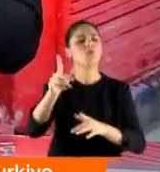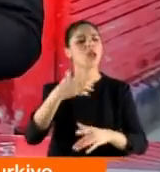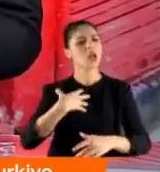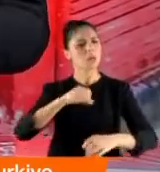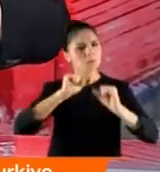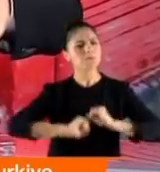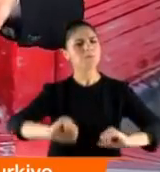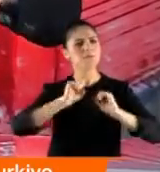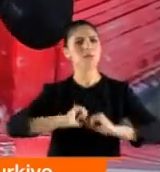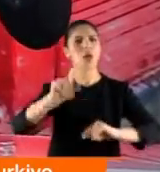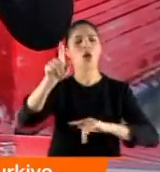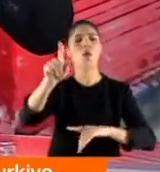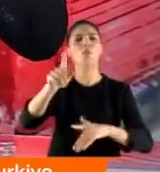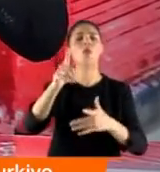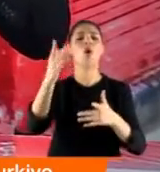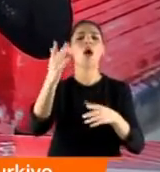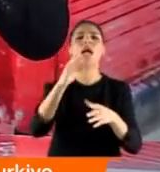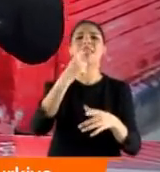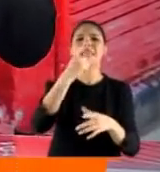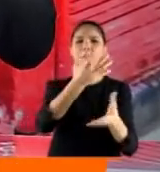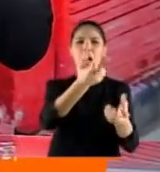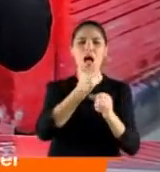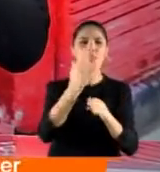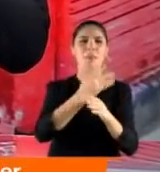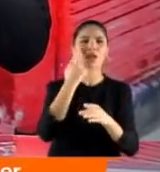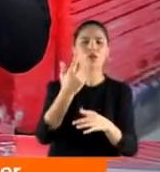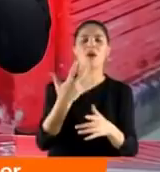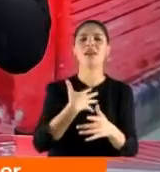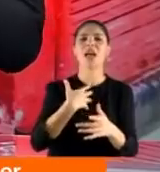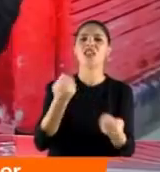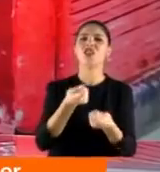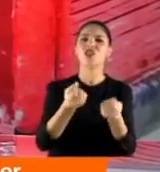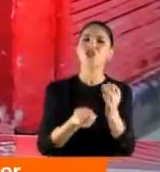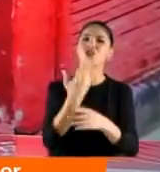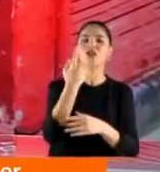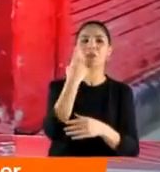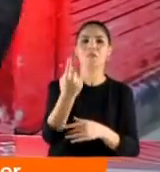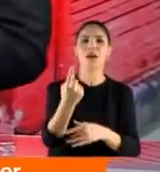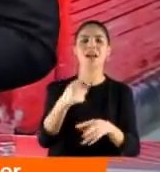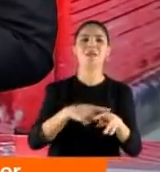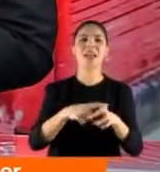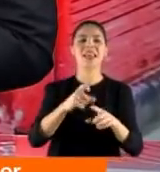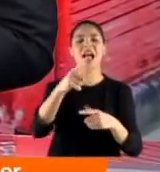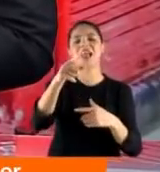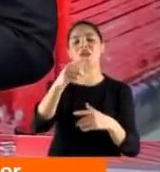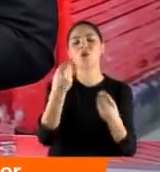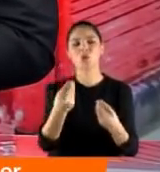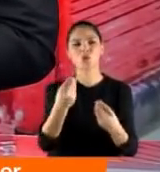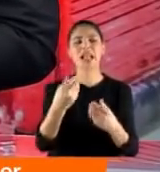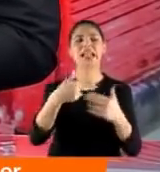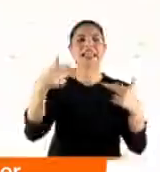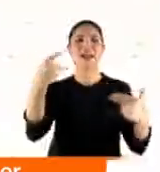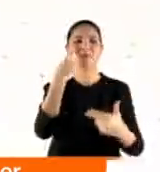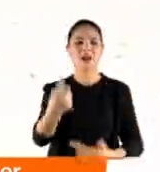Azmetti, hurdacılardan aldığı malzemelerle kendi ekmek teknesini yaptı. İşte yayla güzelinin hikayesi.